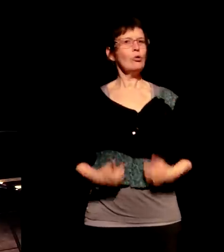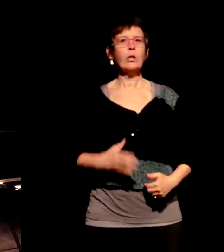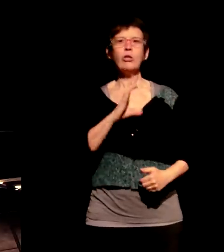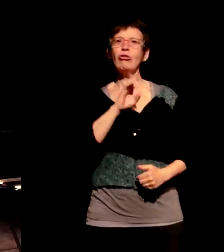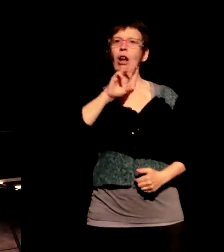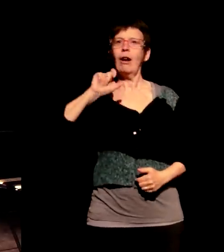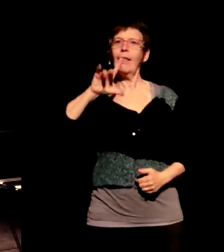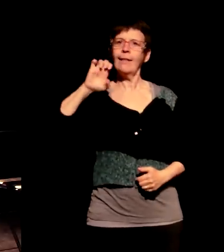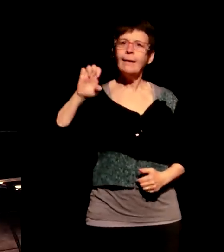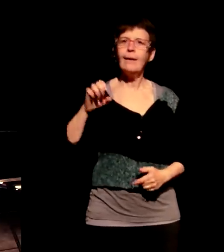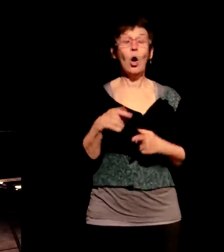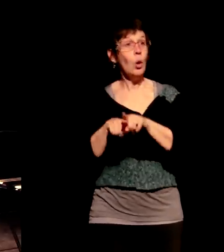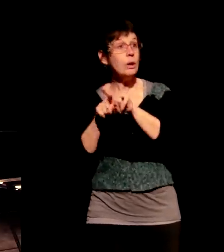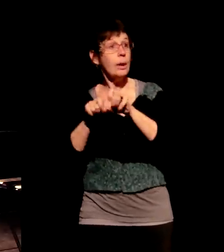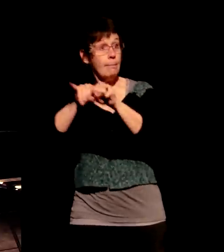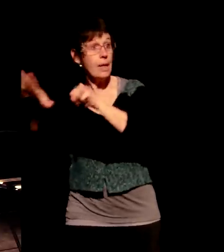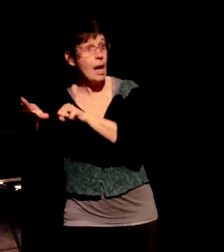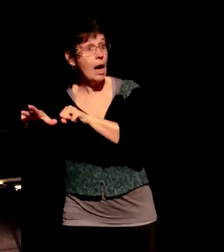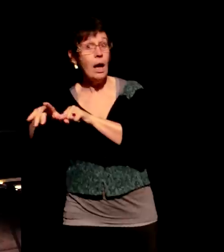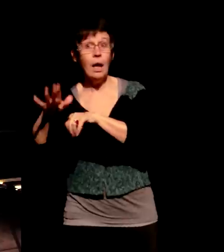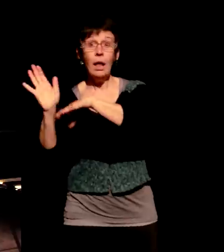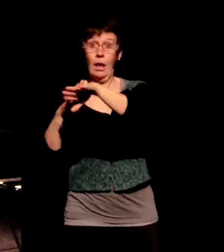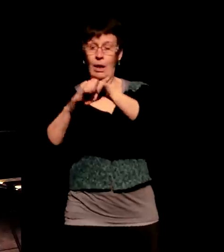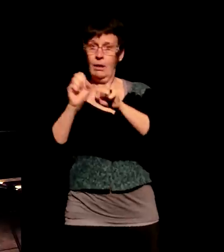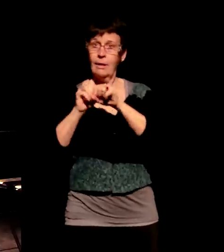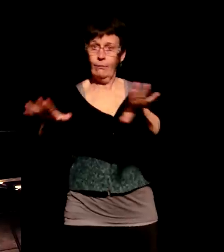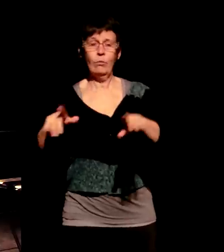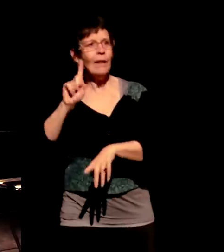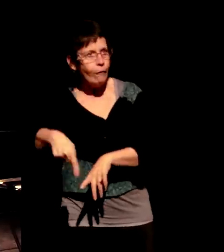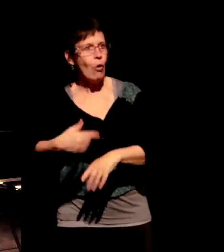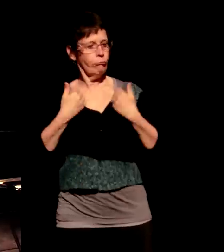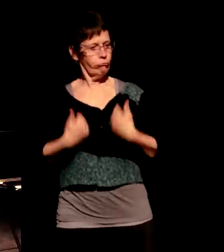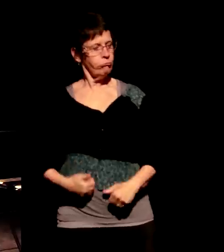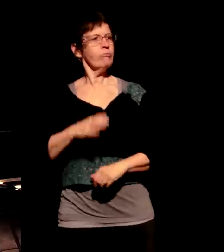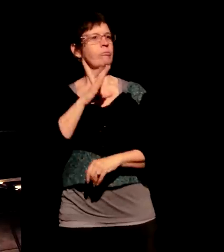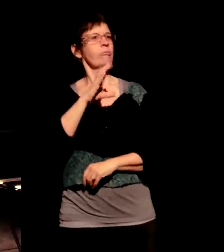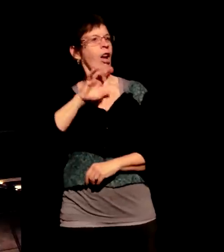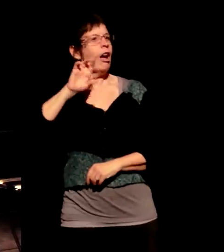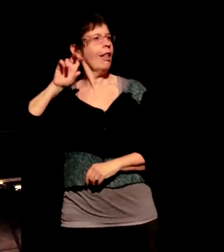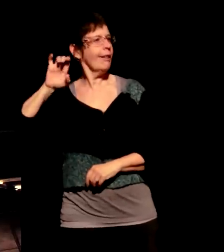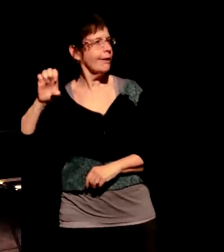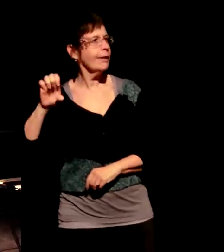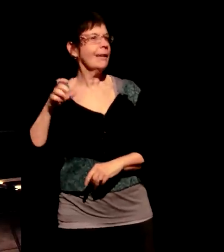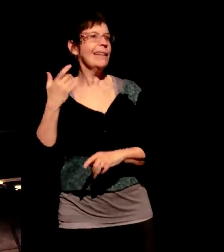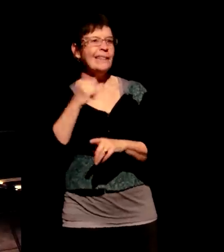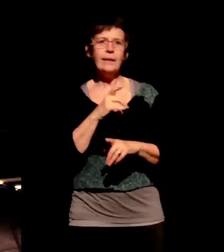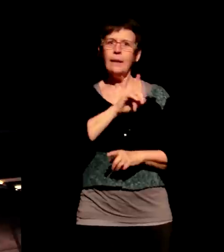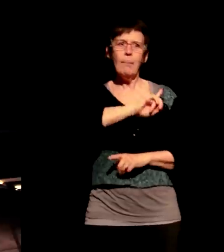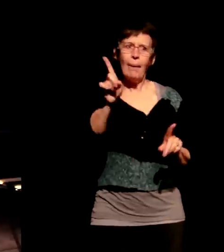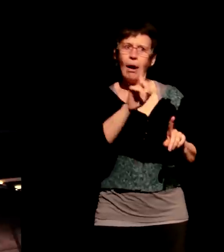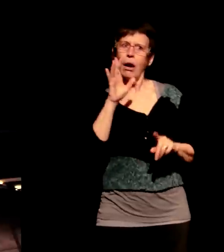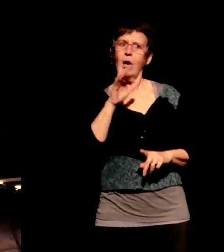Les médias nous disaient qu'il fallait être Charlie. Sur France 2, il y a même une éditorialiste qui a dit « Les gens qui ne sont pas Charlie doivent être repérés, doivent